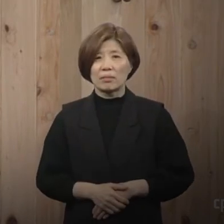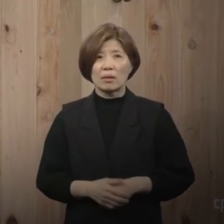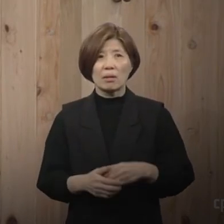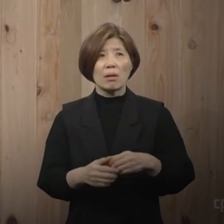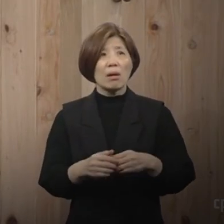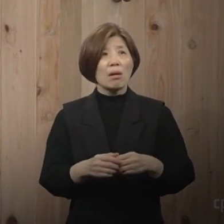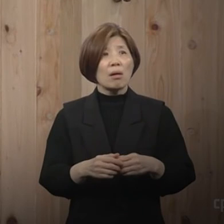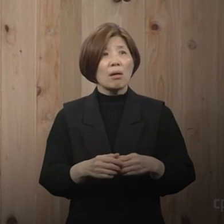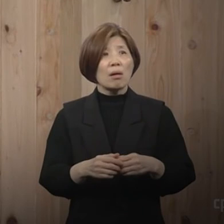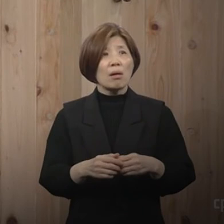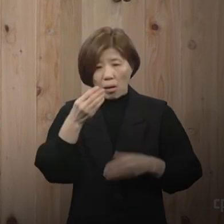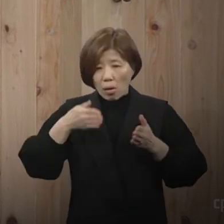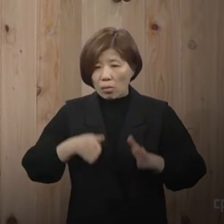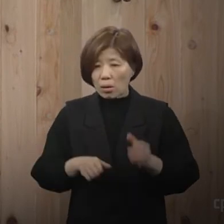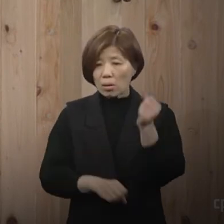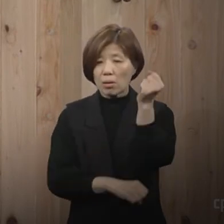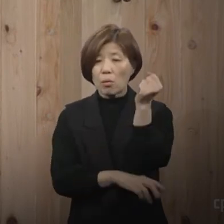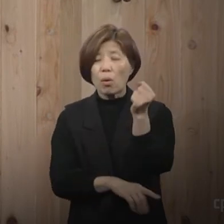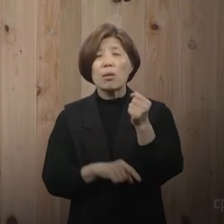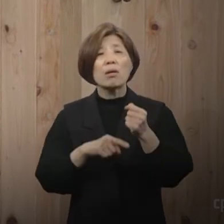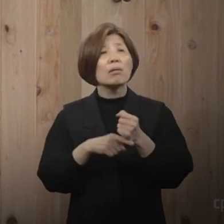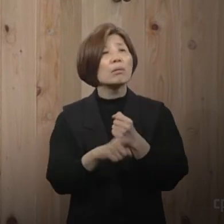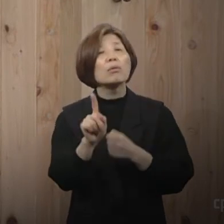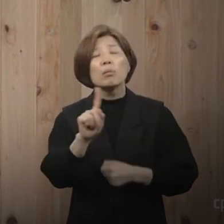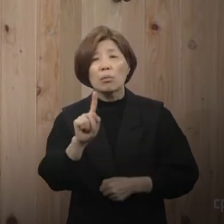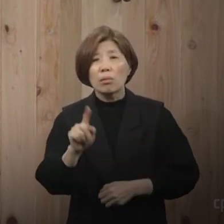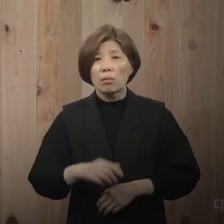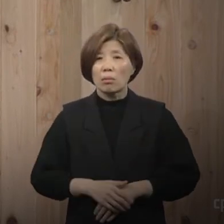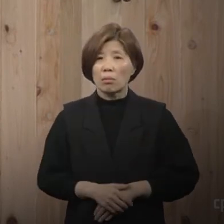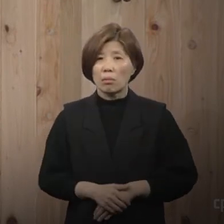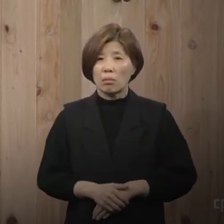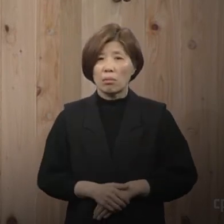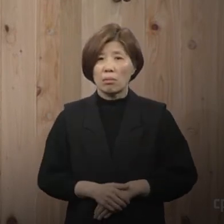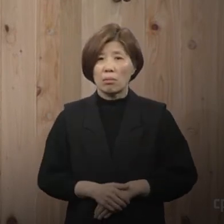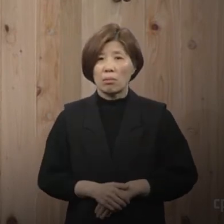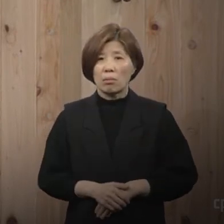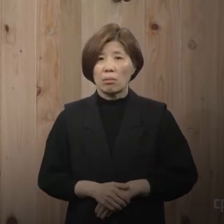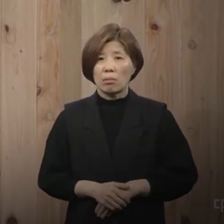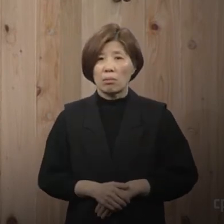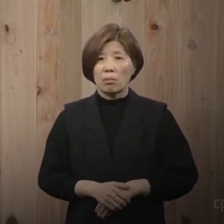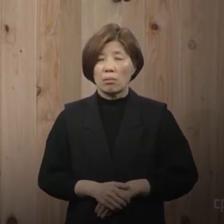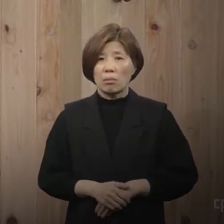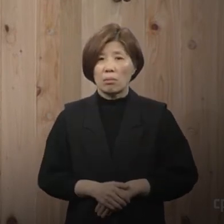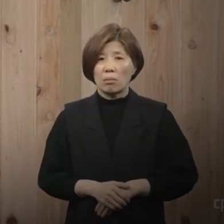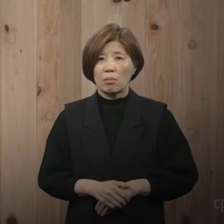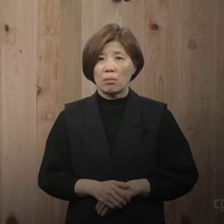본래의 의미가 퇴색됐다고 그러는데 과연 그 본래의 의미가 뭘까요?